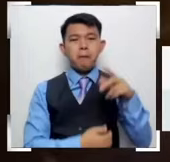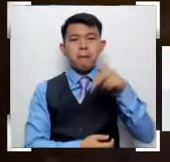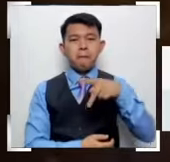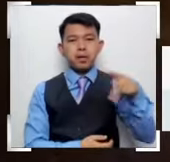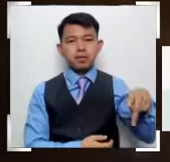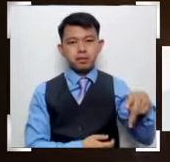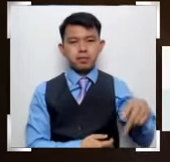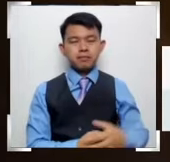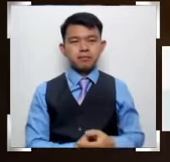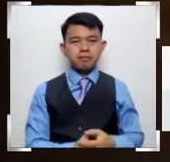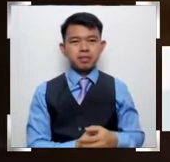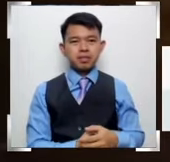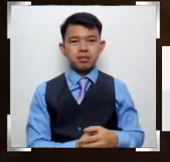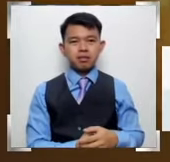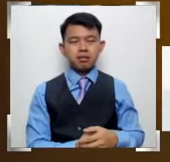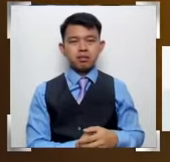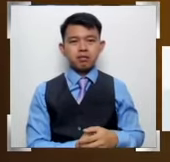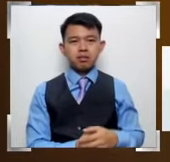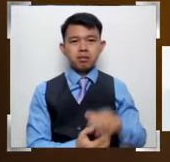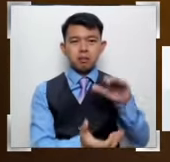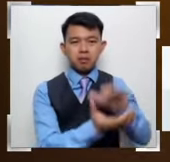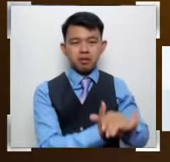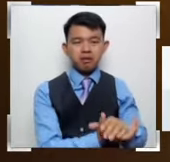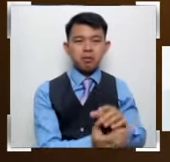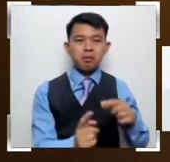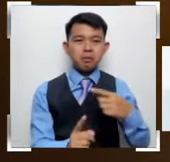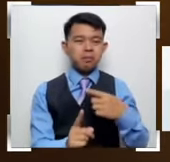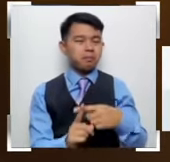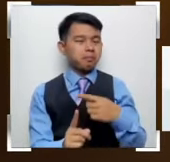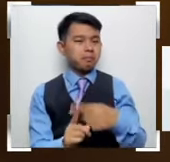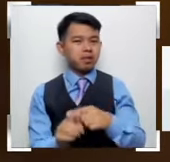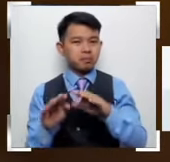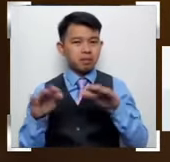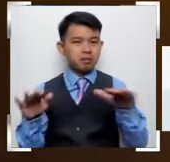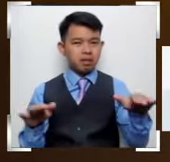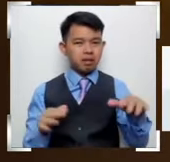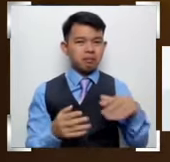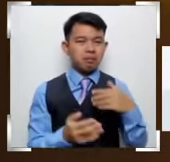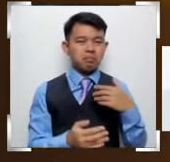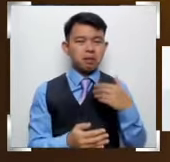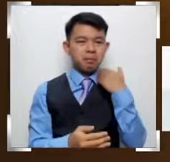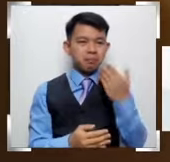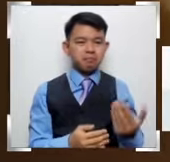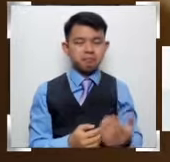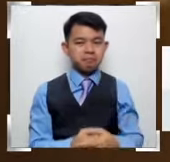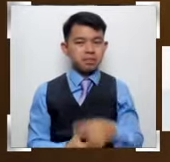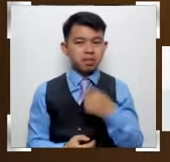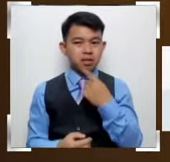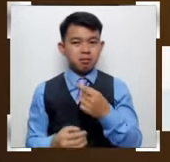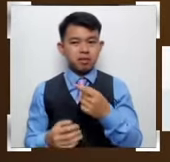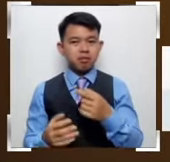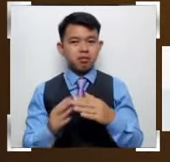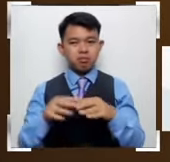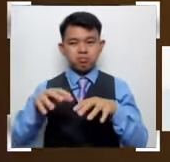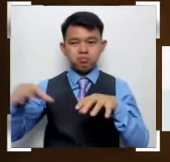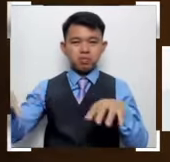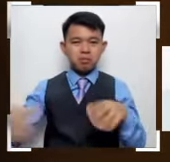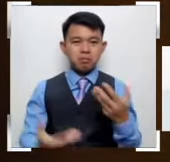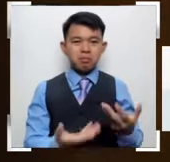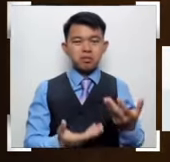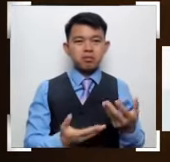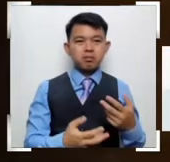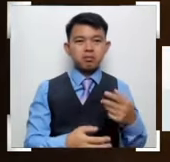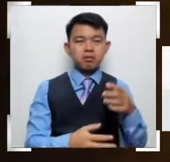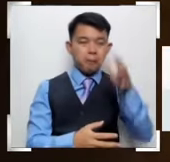mag-asawa at kanilang tatlong anak na edad 6, 3 at 1. Ay sa isang kapitbahay, posibleng nahirapan ang mga magulang na ilabas ang mga bata dahil